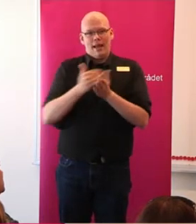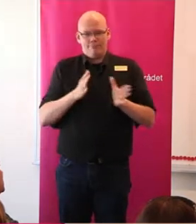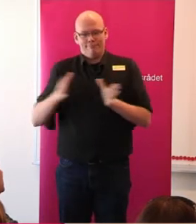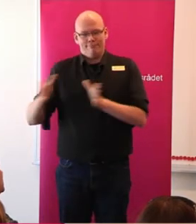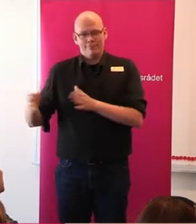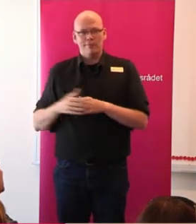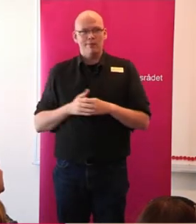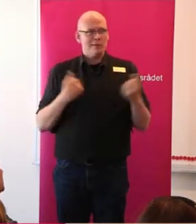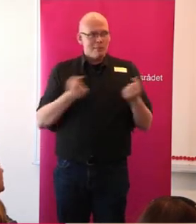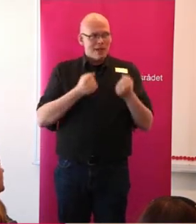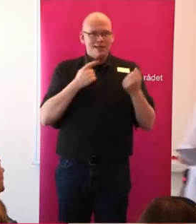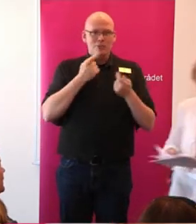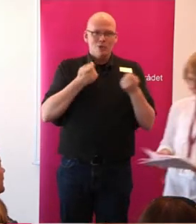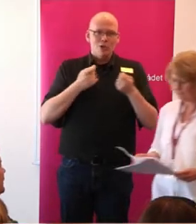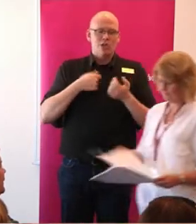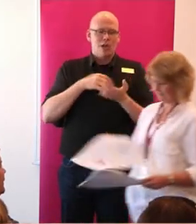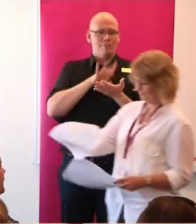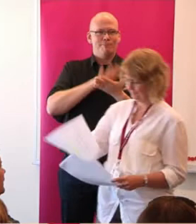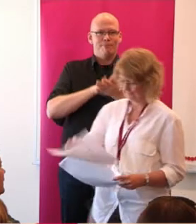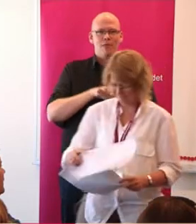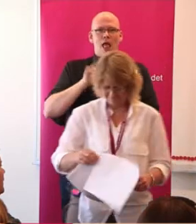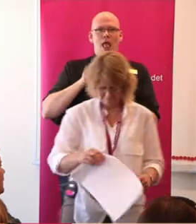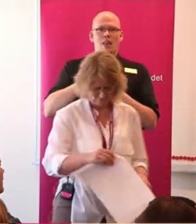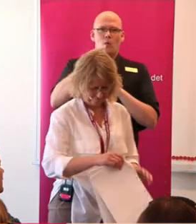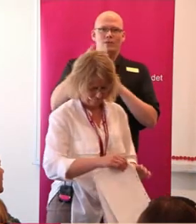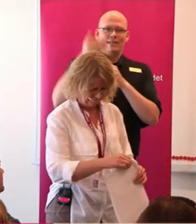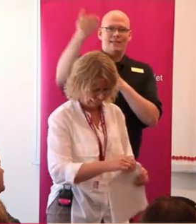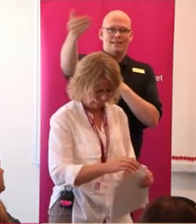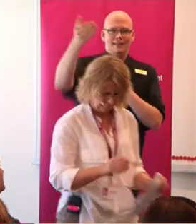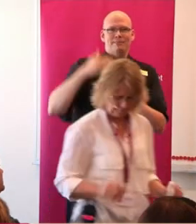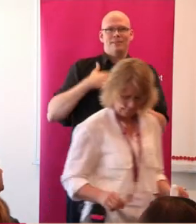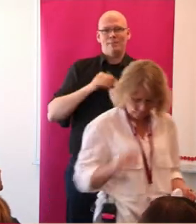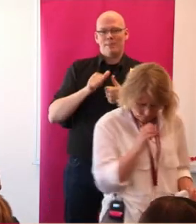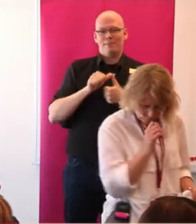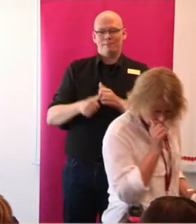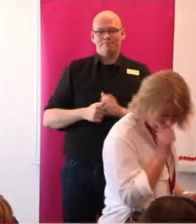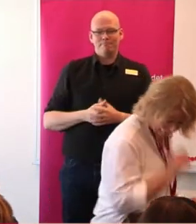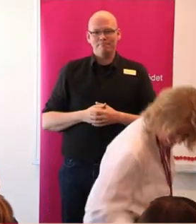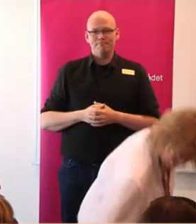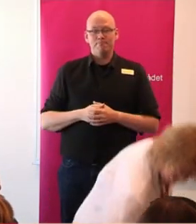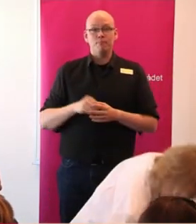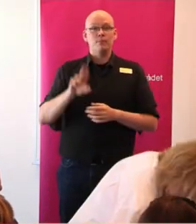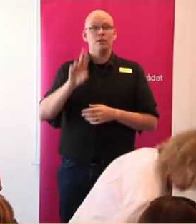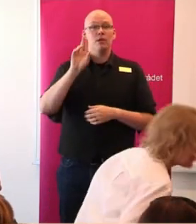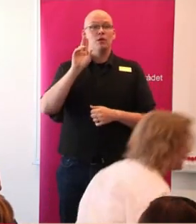så mycket. Jag tar med mig. Jag skriver långsiktigt mitt papper här. Ja. Och sen vi kommer tillbaka till det. Nu